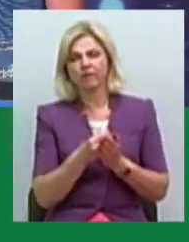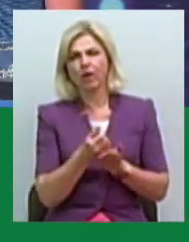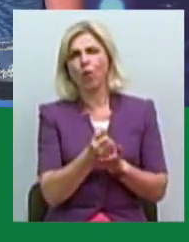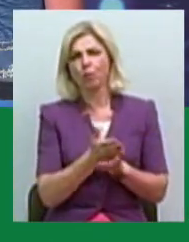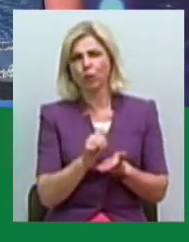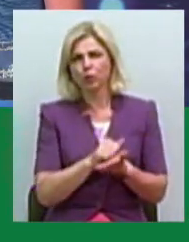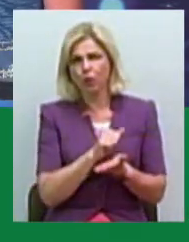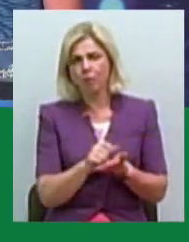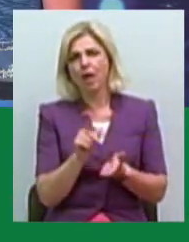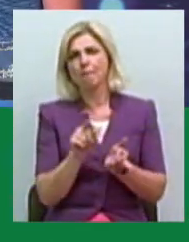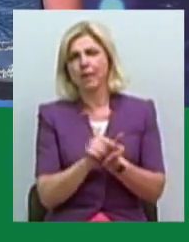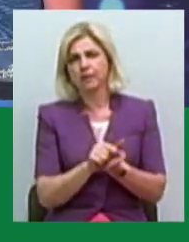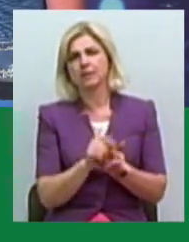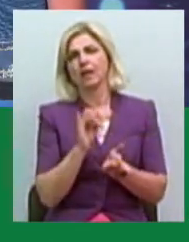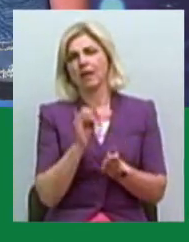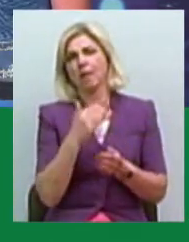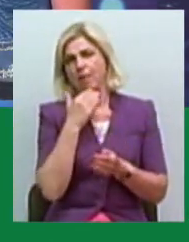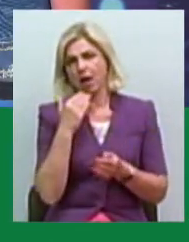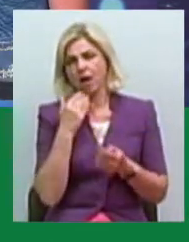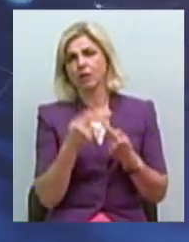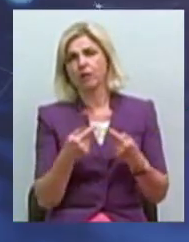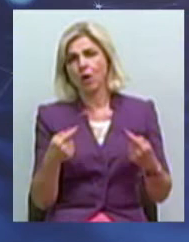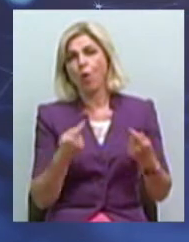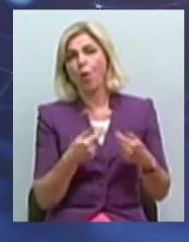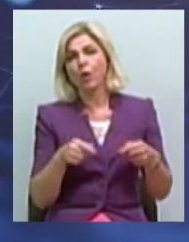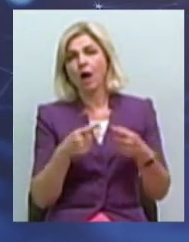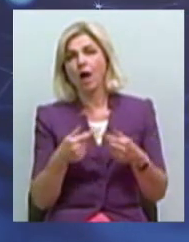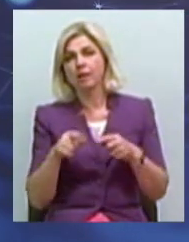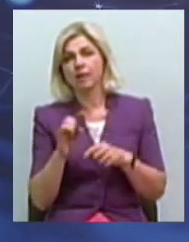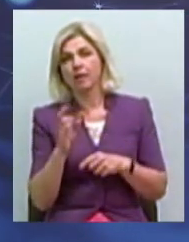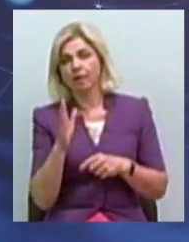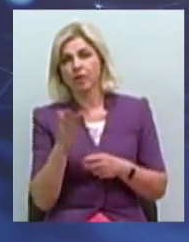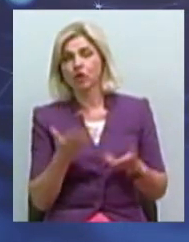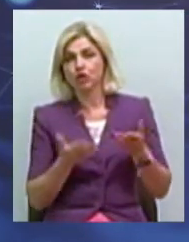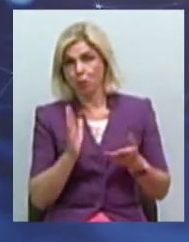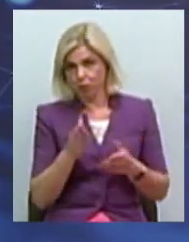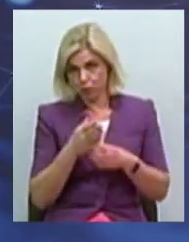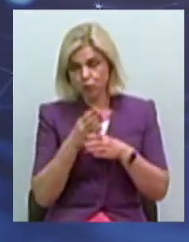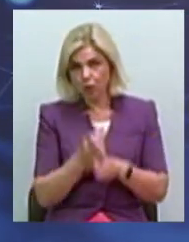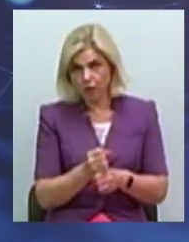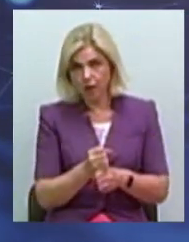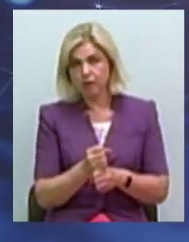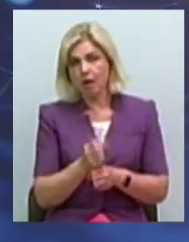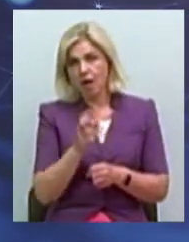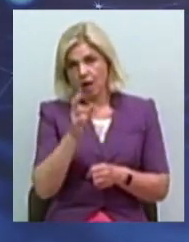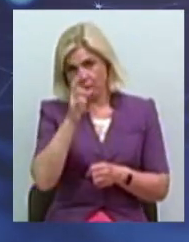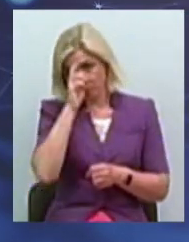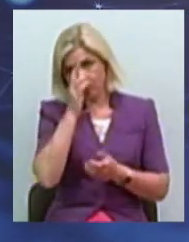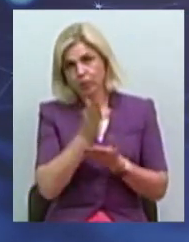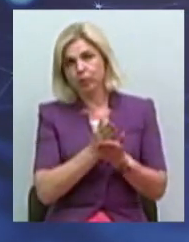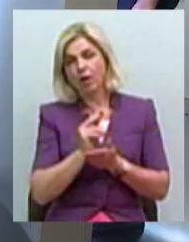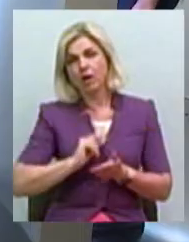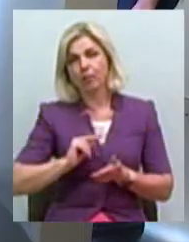відділення пенсійного фонду, і ще там, мабуть, багато буде органів, то чи буде скорочення бюрократичного апарату в результаті?